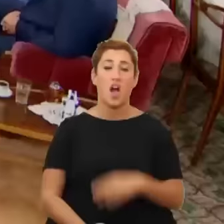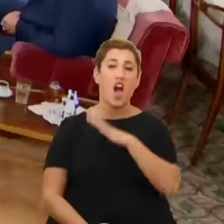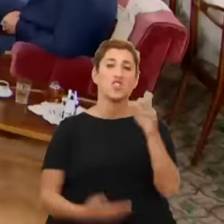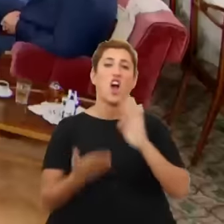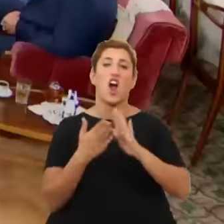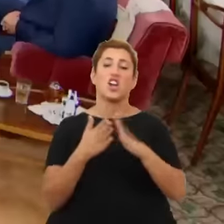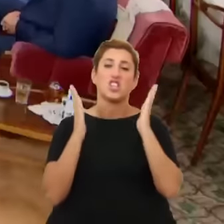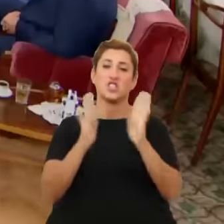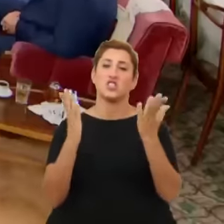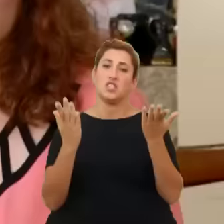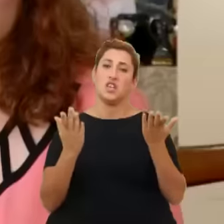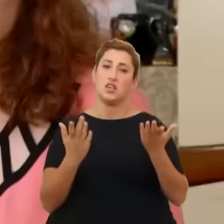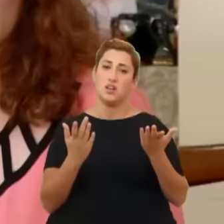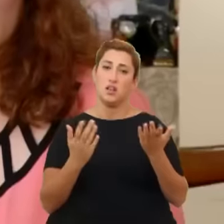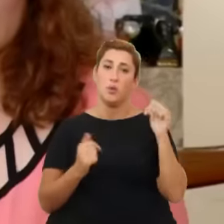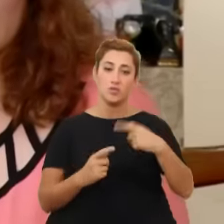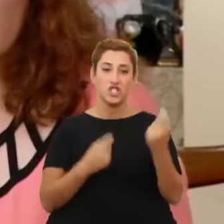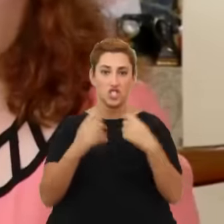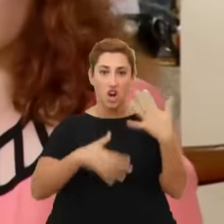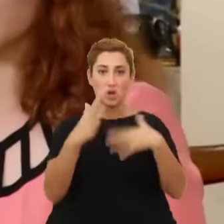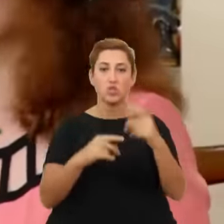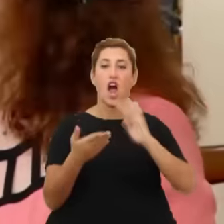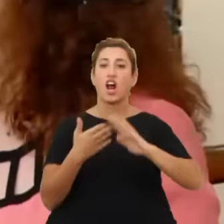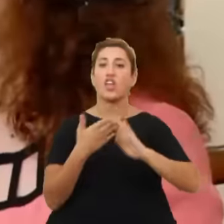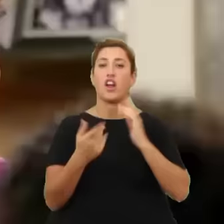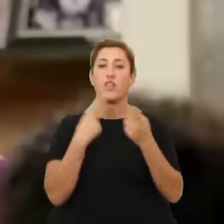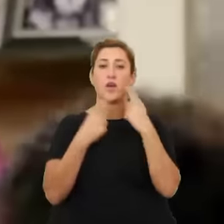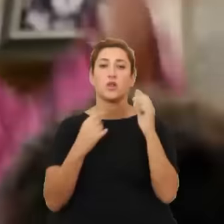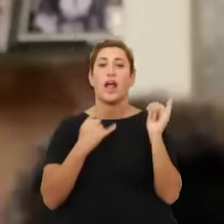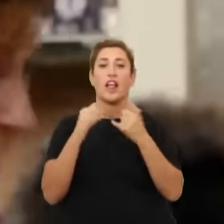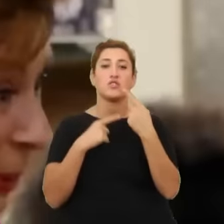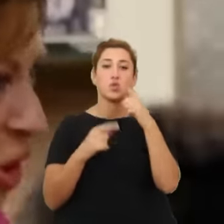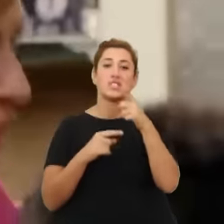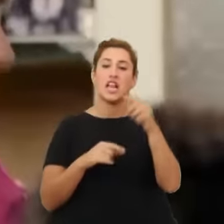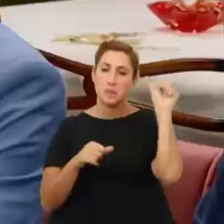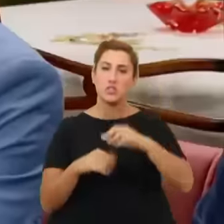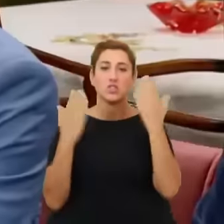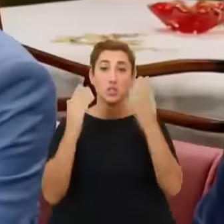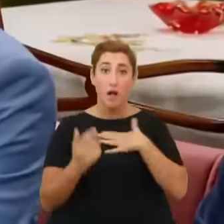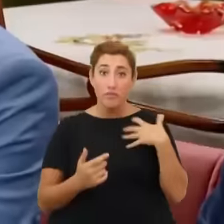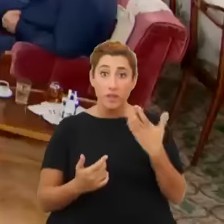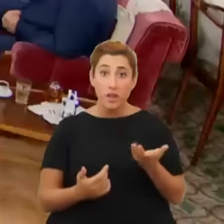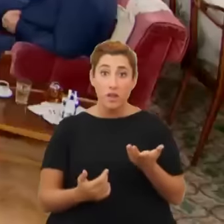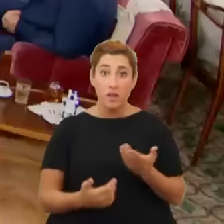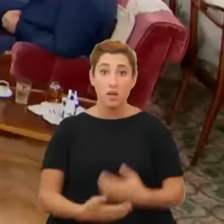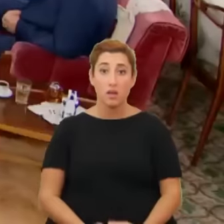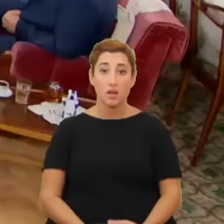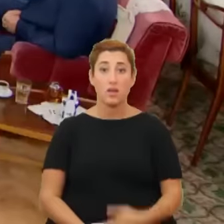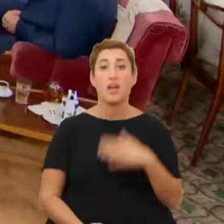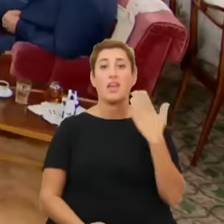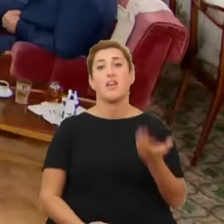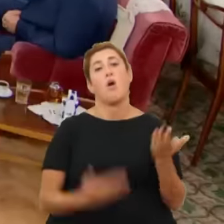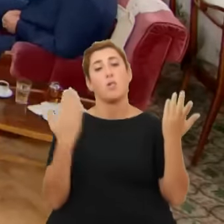senin arkadaşların varsın inşallah ev. Burada işler karışmış, sen arkadaş diyorsun, pavyon diyorsun. Sen de bat inşallah. Anne!